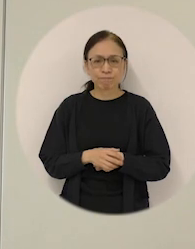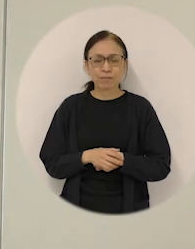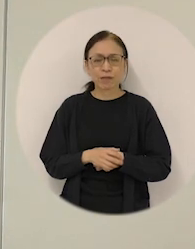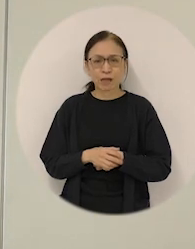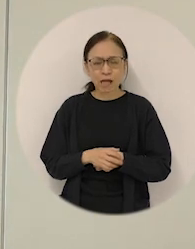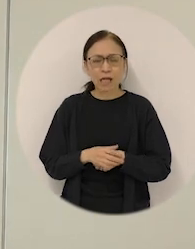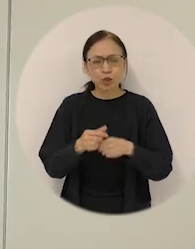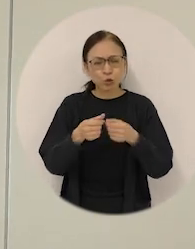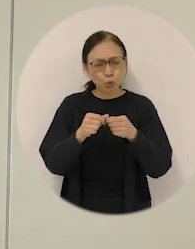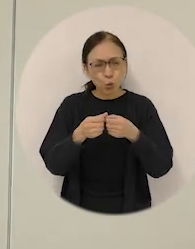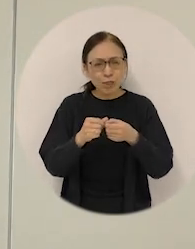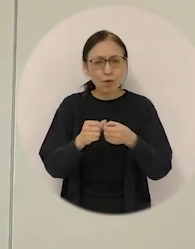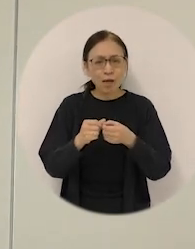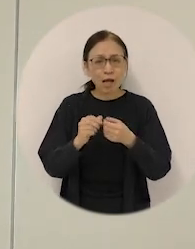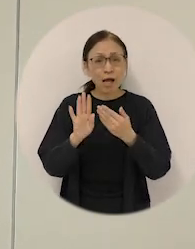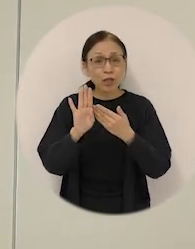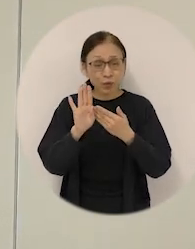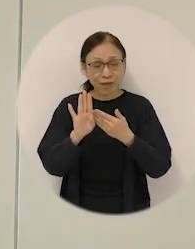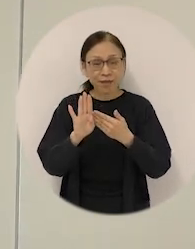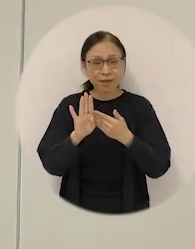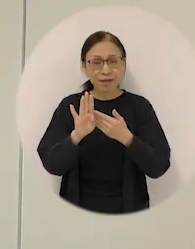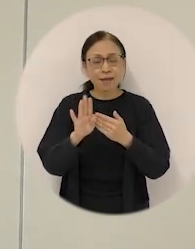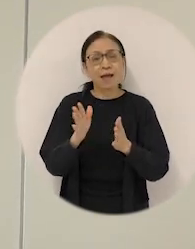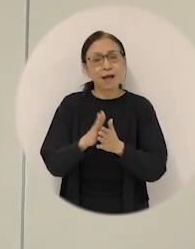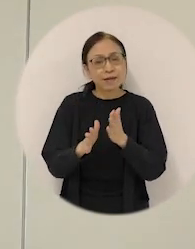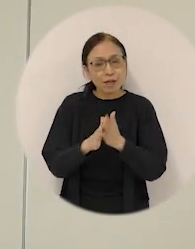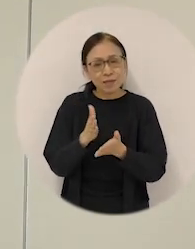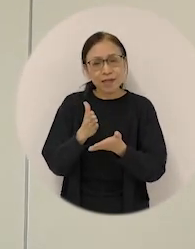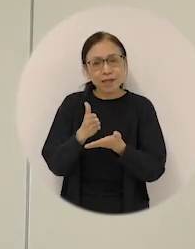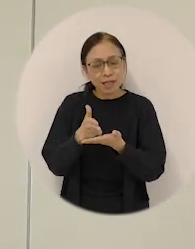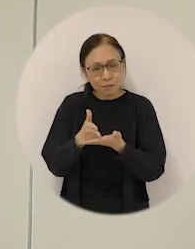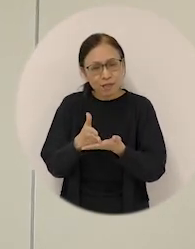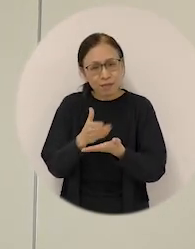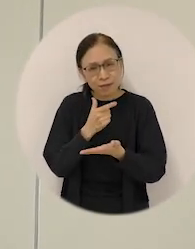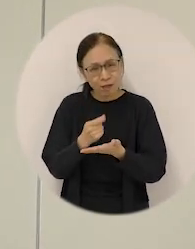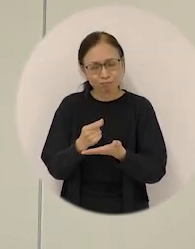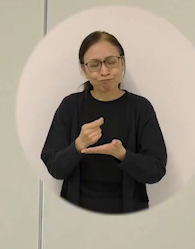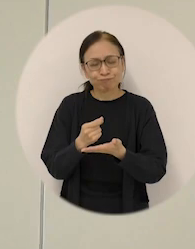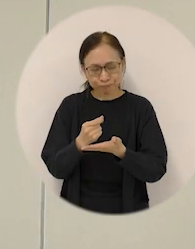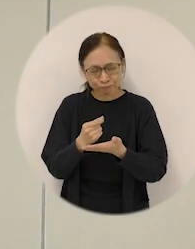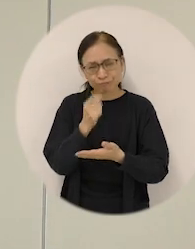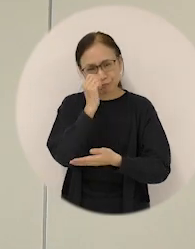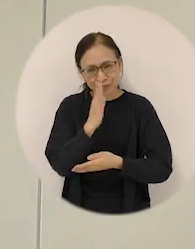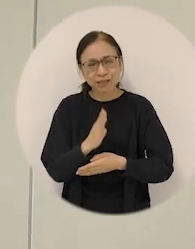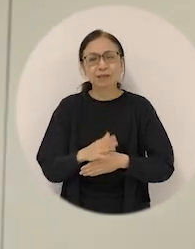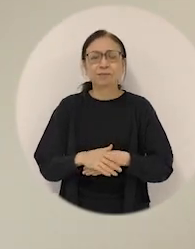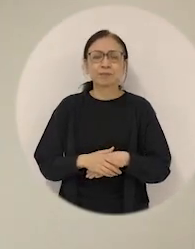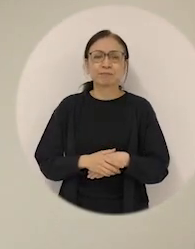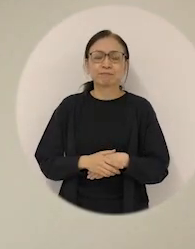ちょっと詳細後ほど改めて説明させていただきます。